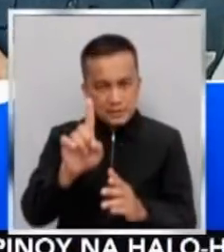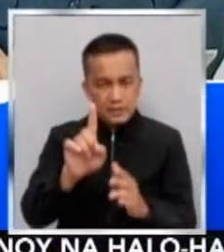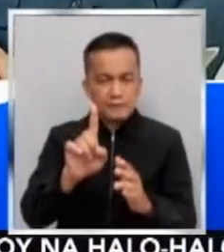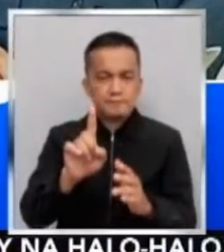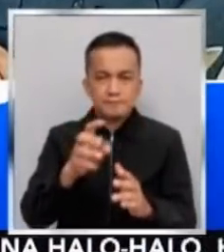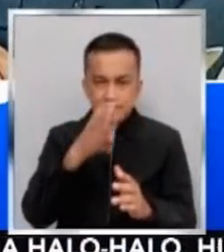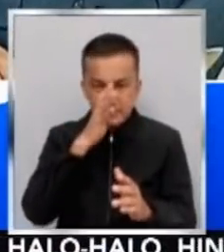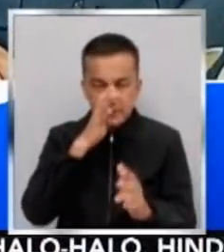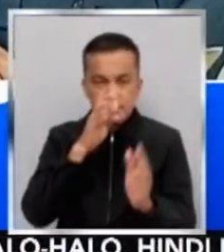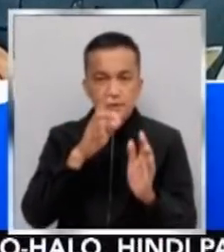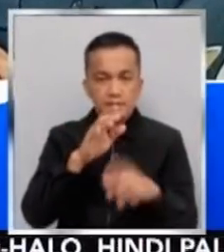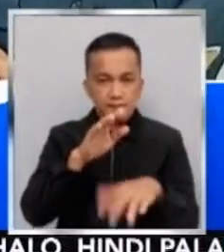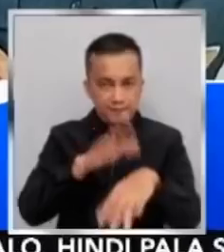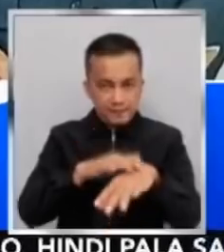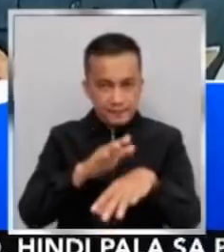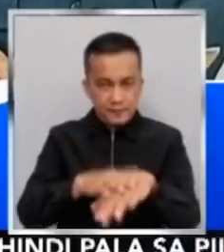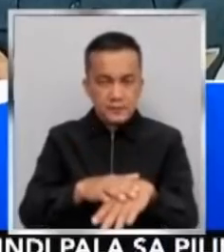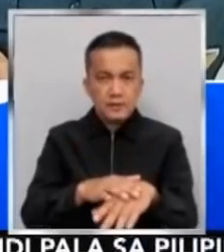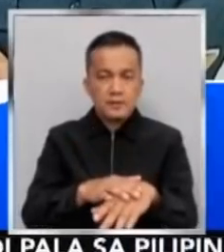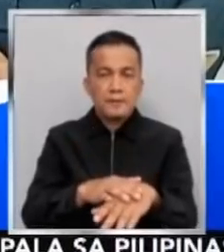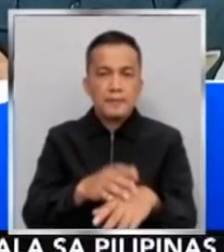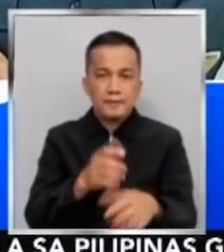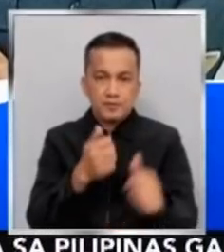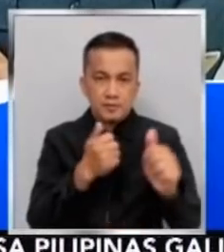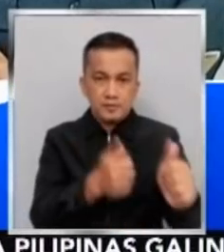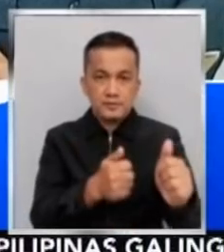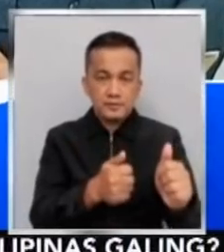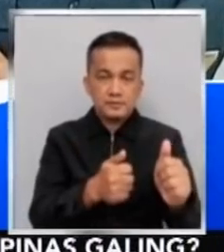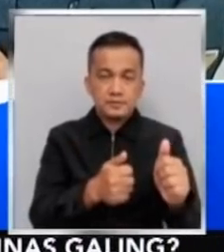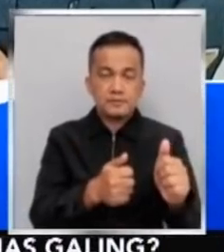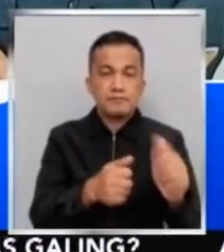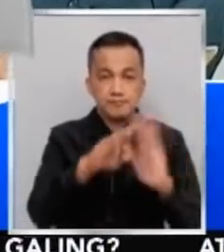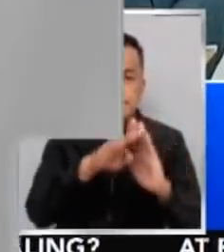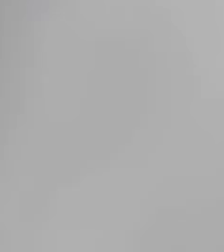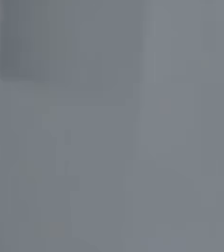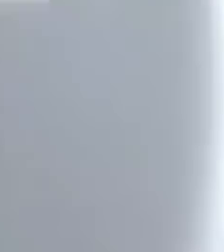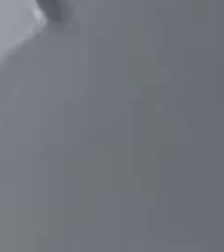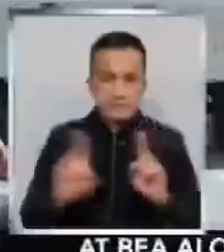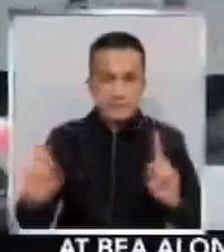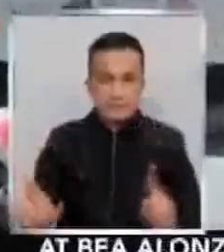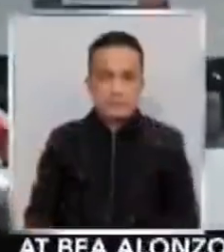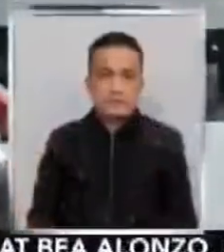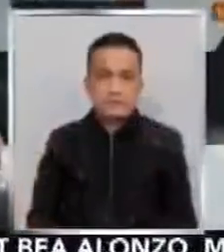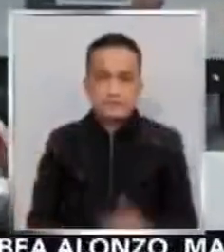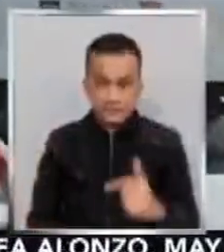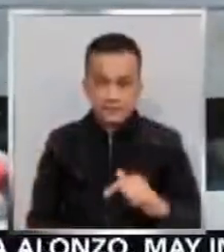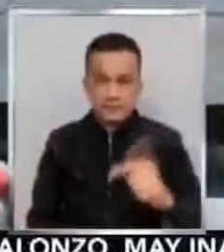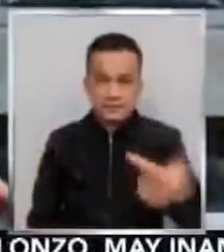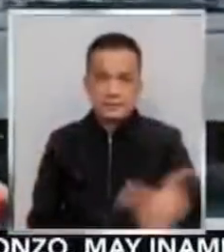sundin ang mga health protocol. At yan po ang tinutukan ni Mariz Umali.